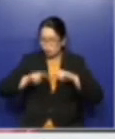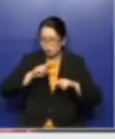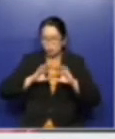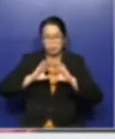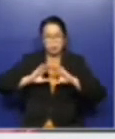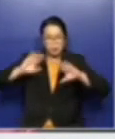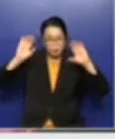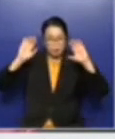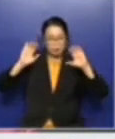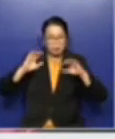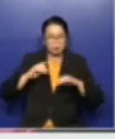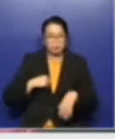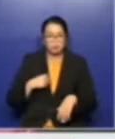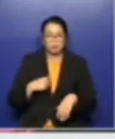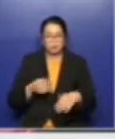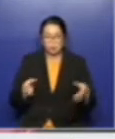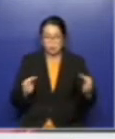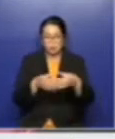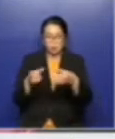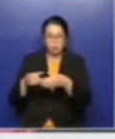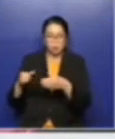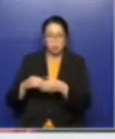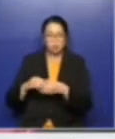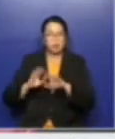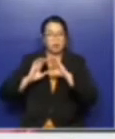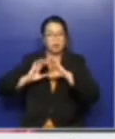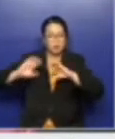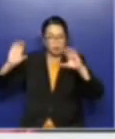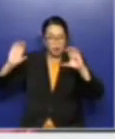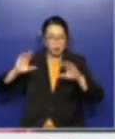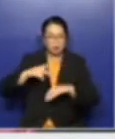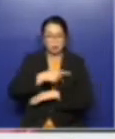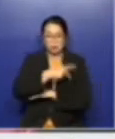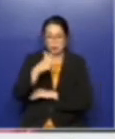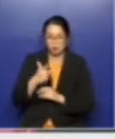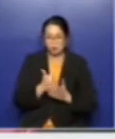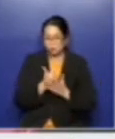จการที่ตรวจสอบไม่ได้เพื่อรักษาผลประ